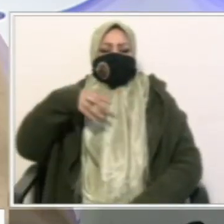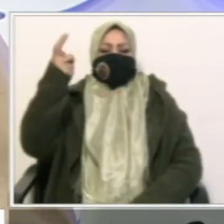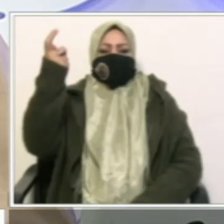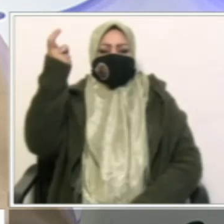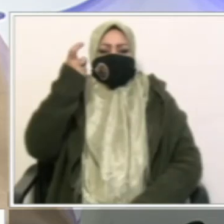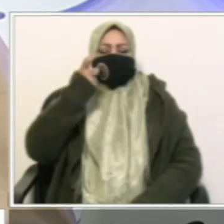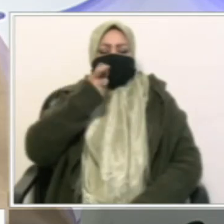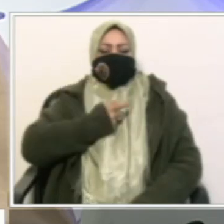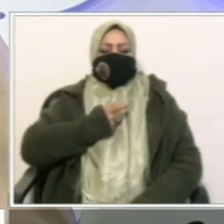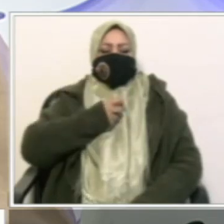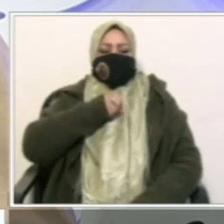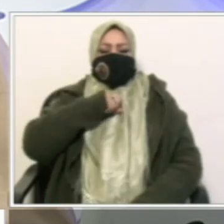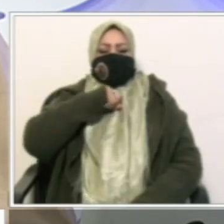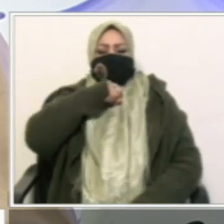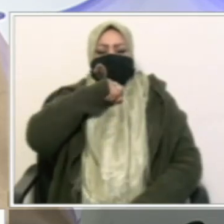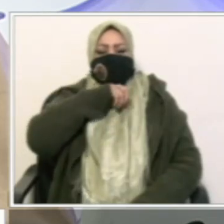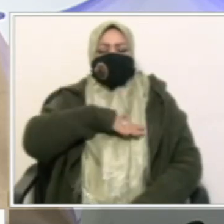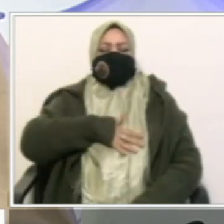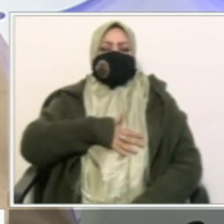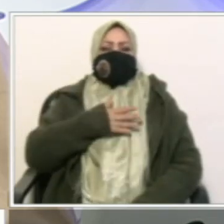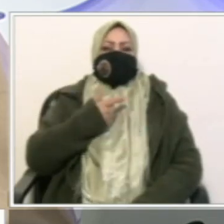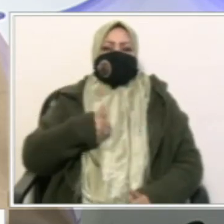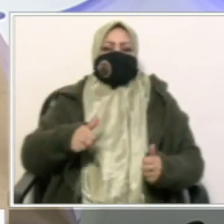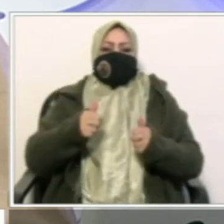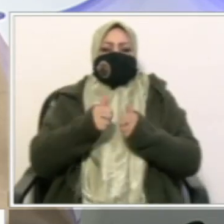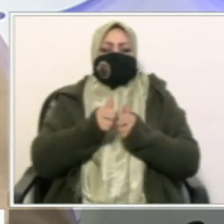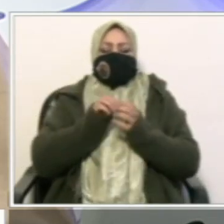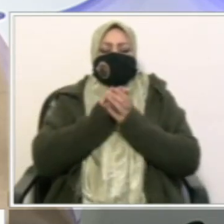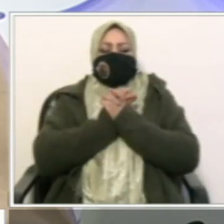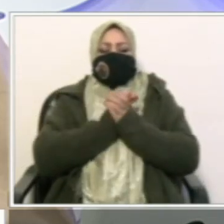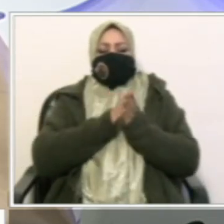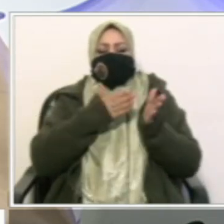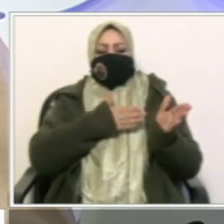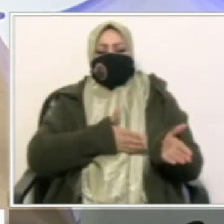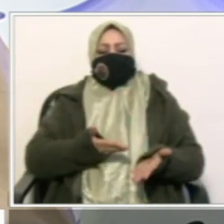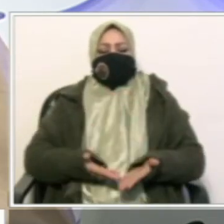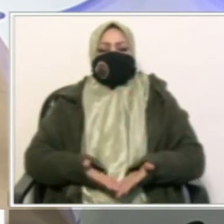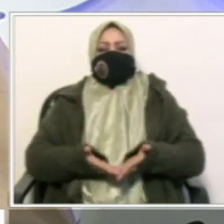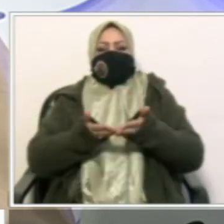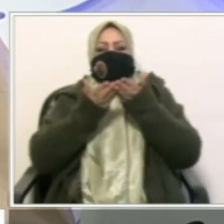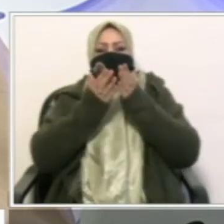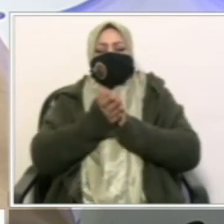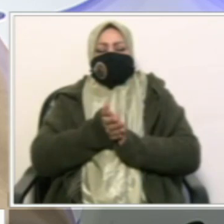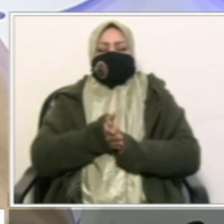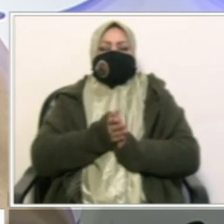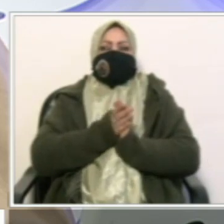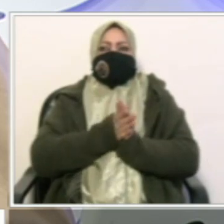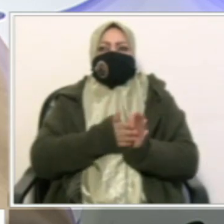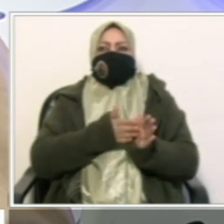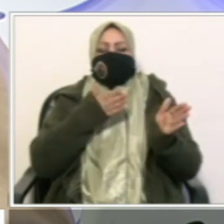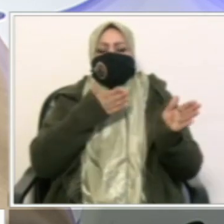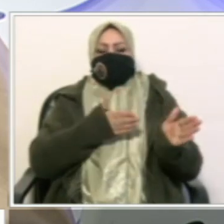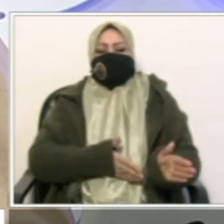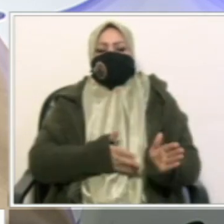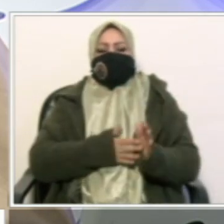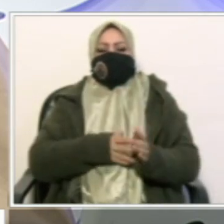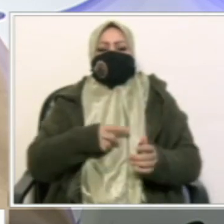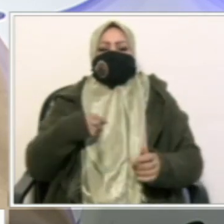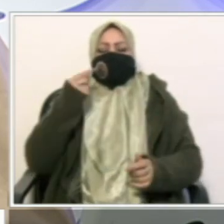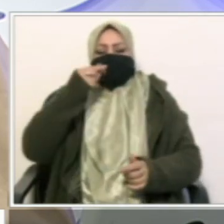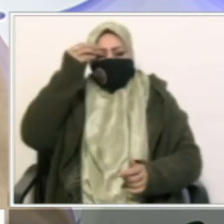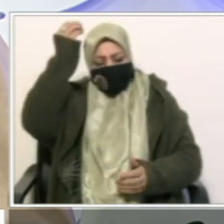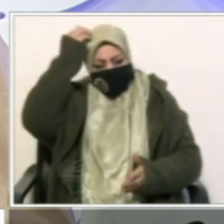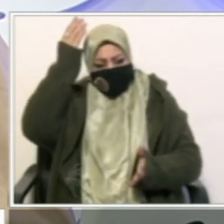وعلى آله وصحبه أجمعين وعلى من سار على نهجه واهتدى بهديه واتبع سنته واقتفى أثره إلى يوم